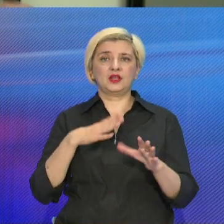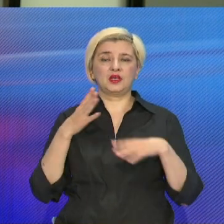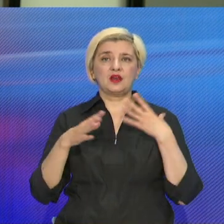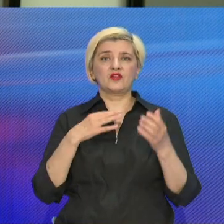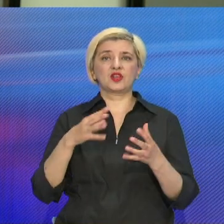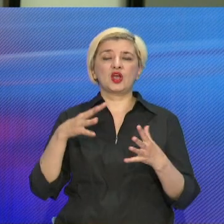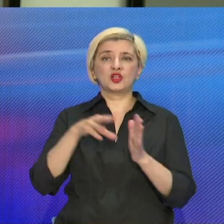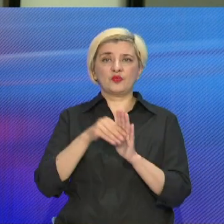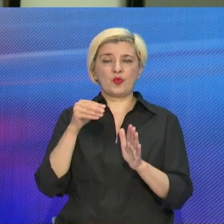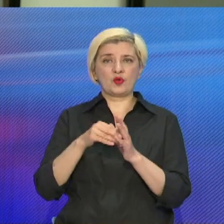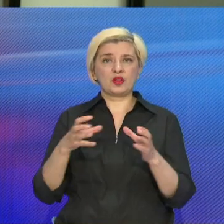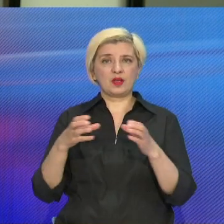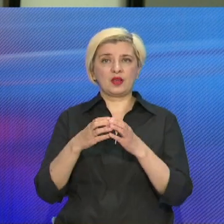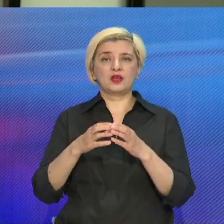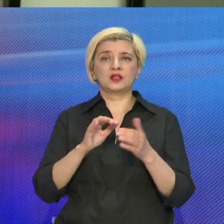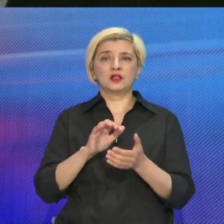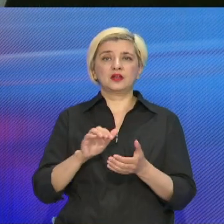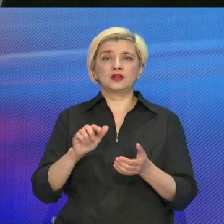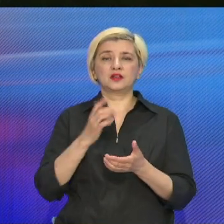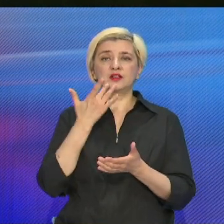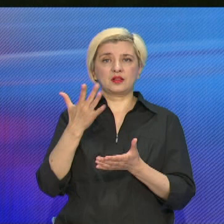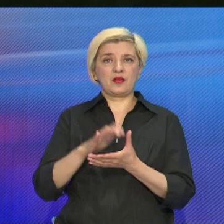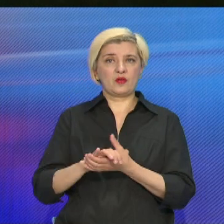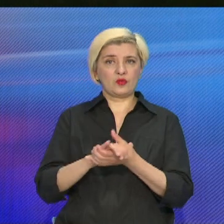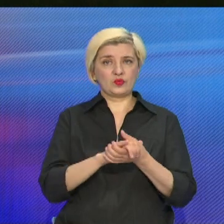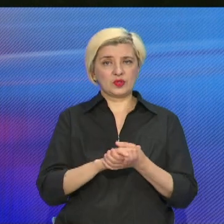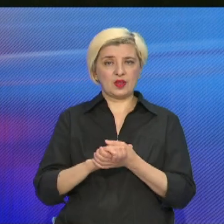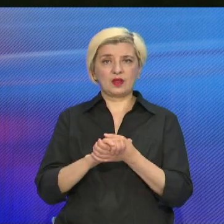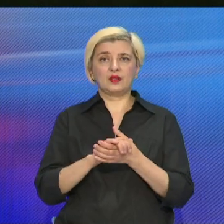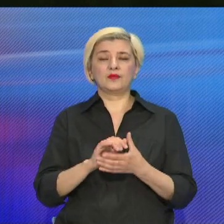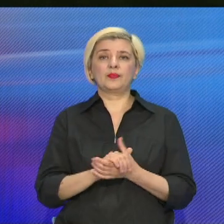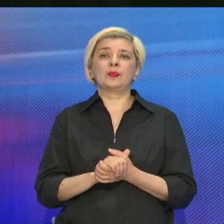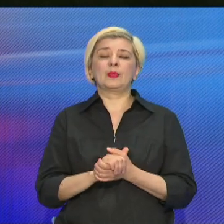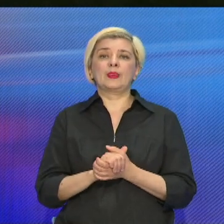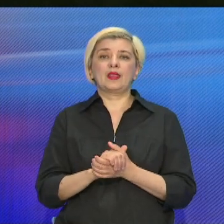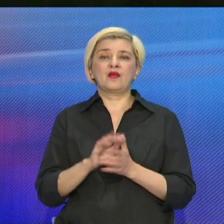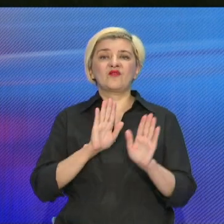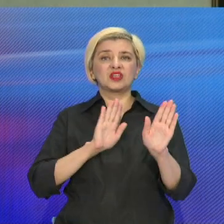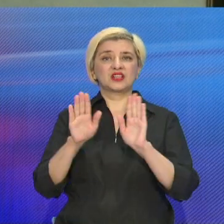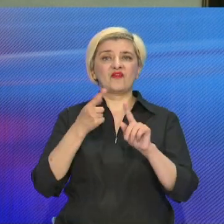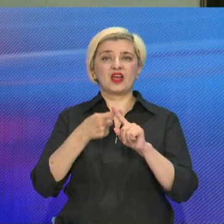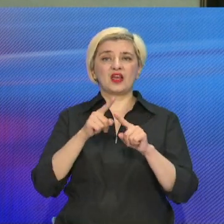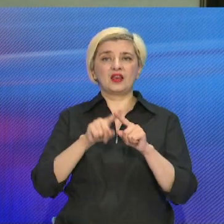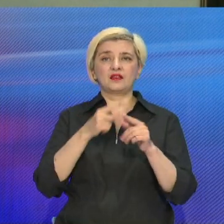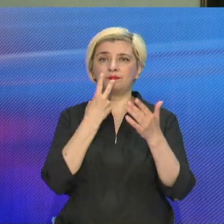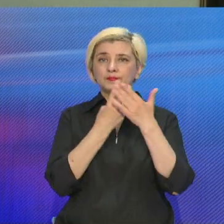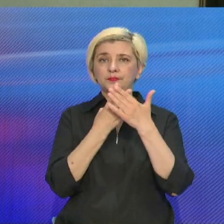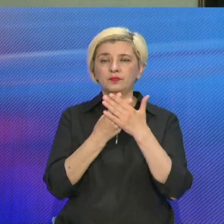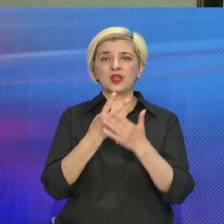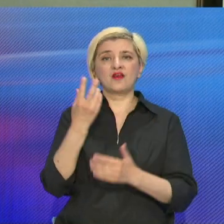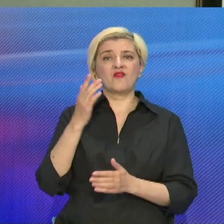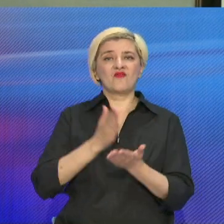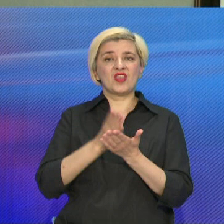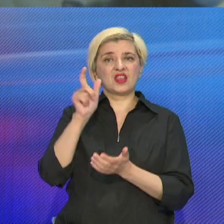стало 11 олимпийских чемпионов. Выстава Александра Стаценки – это панорама ветеранов Великой Айчинной принимания.